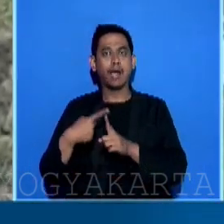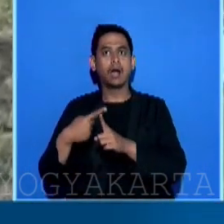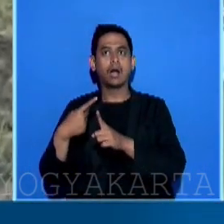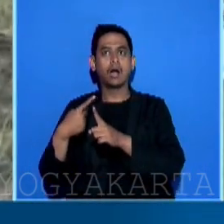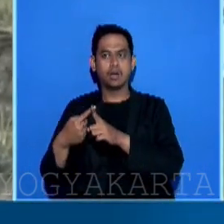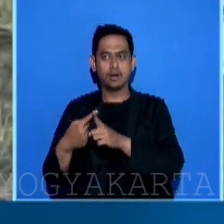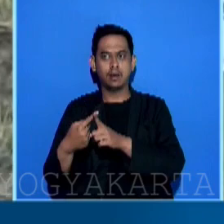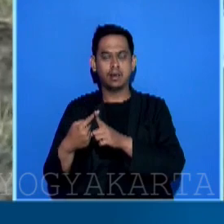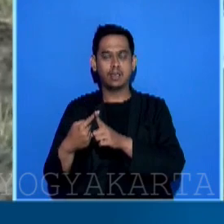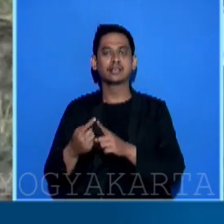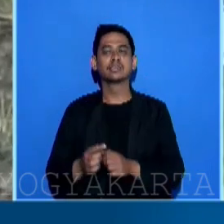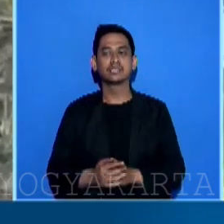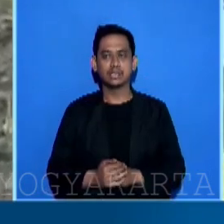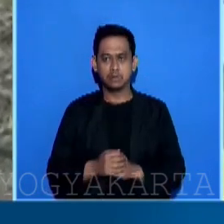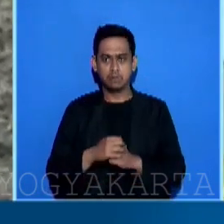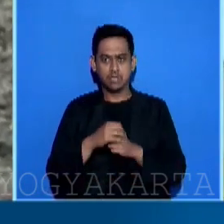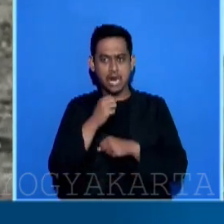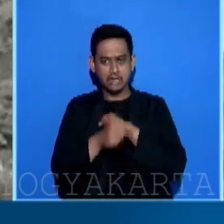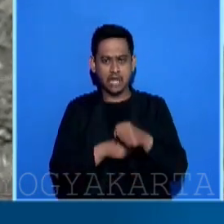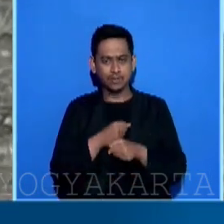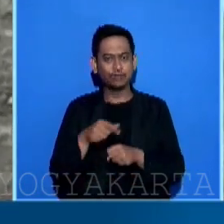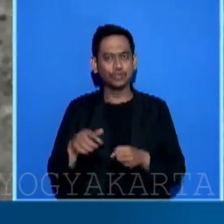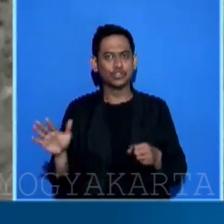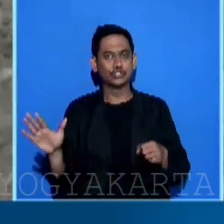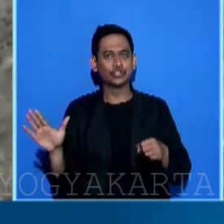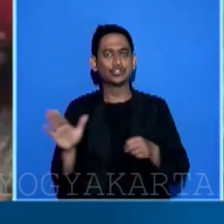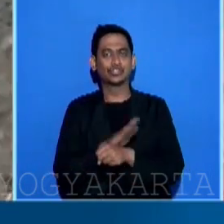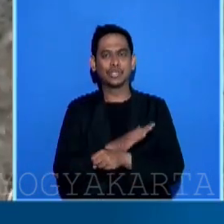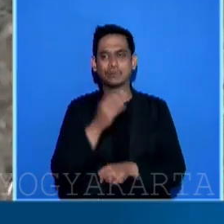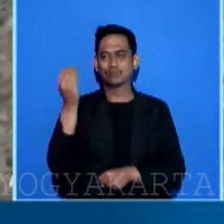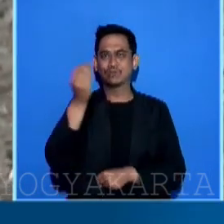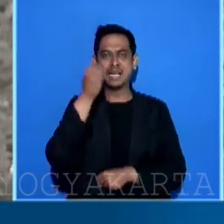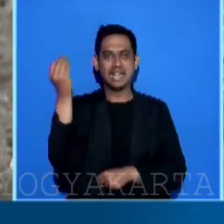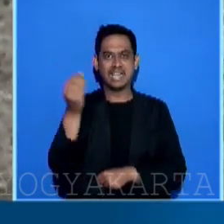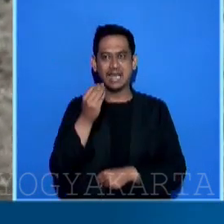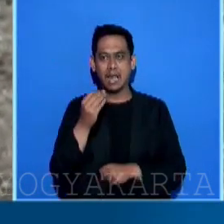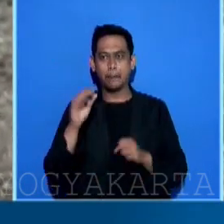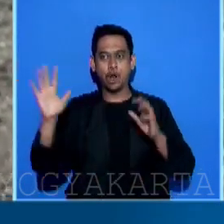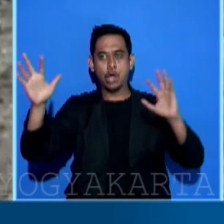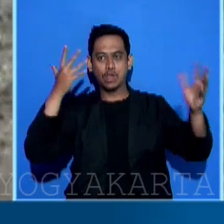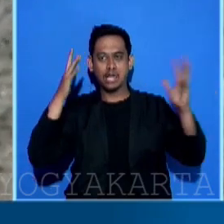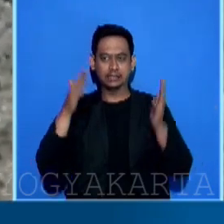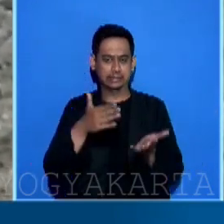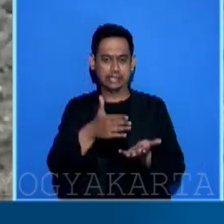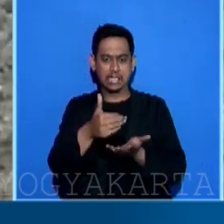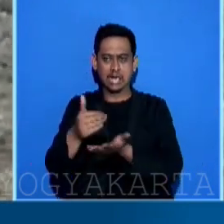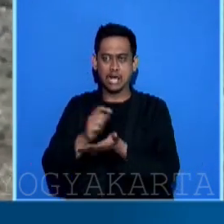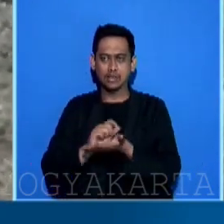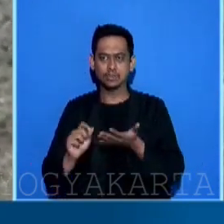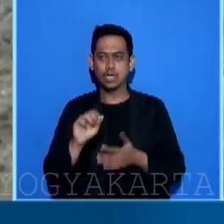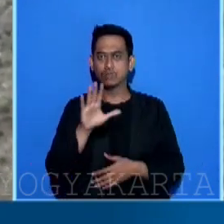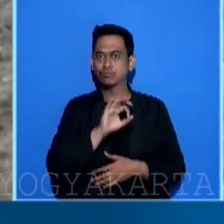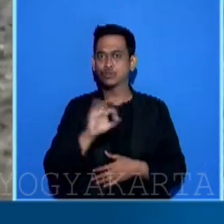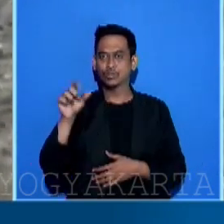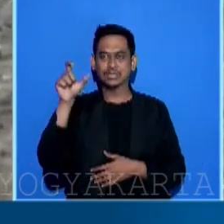semakinkan agenda tahunan ini merik obek nya dari data yang tercatat tak kurang 3000 orang dalam